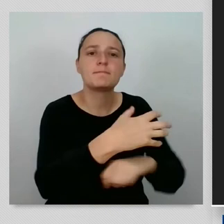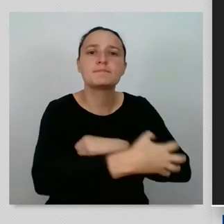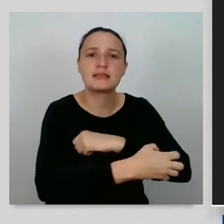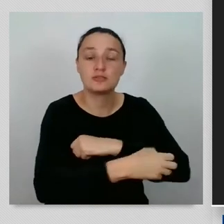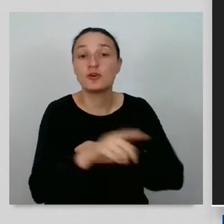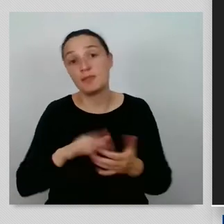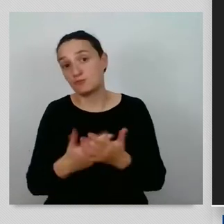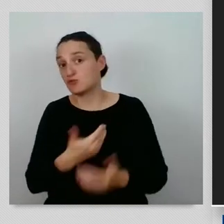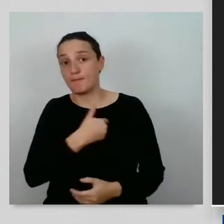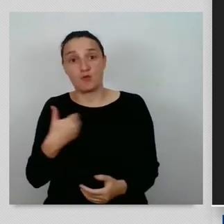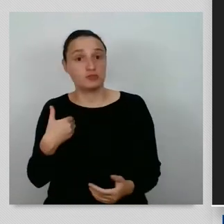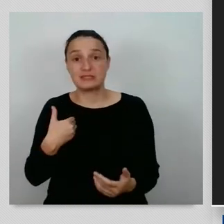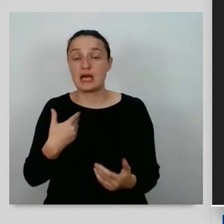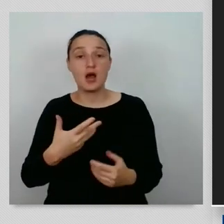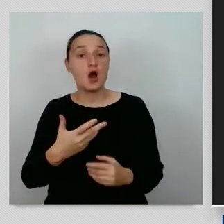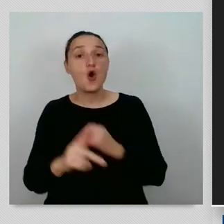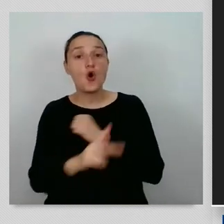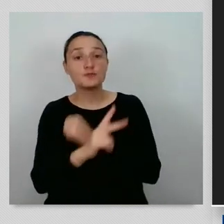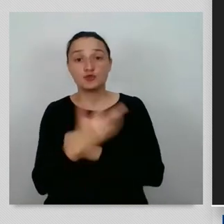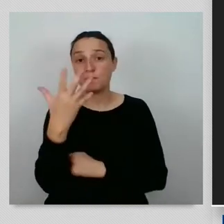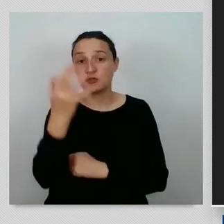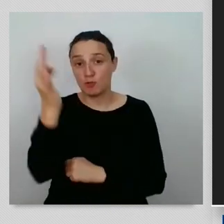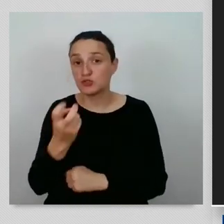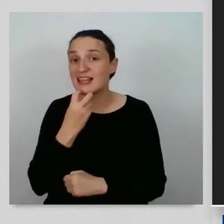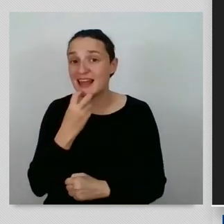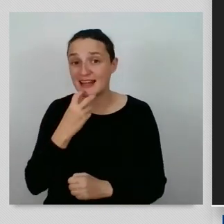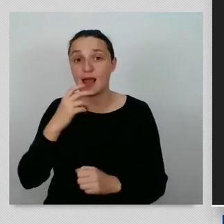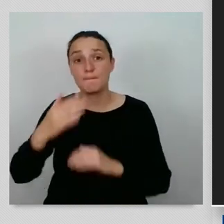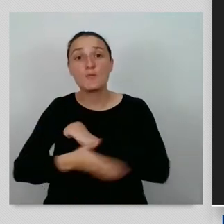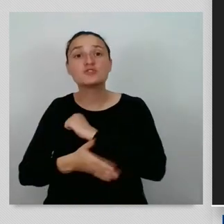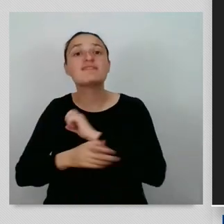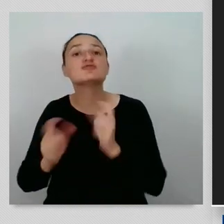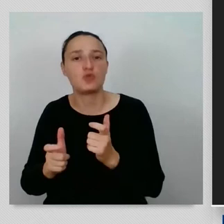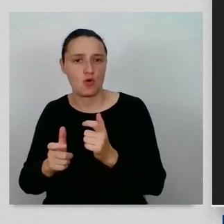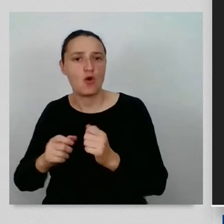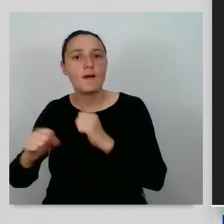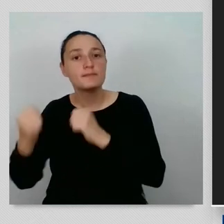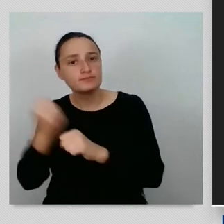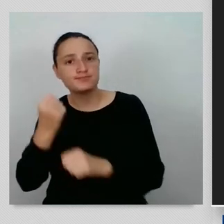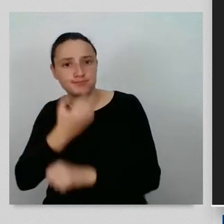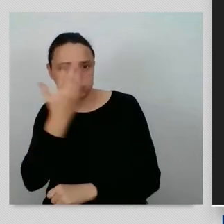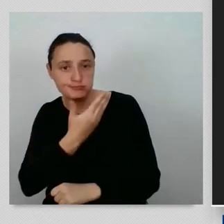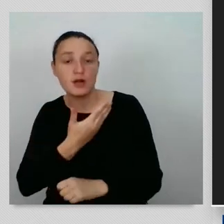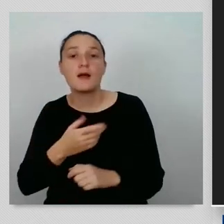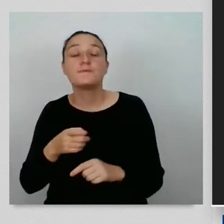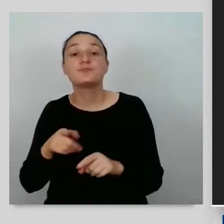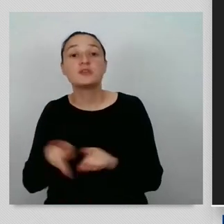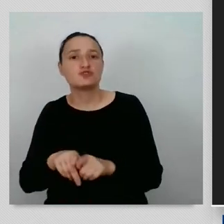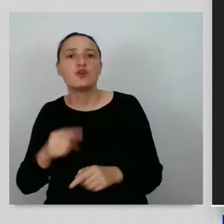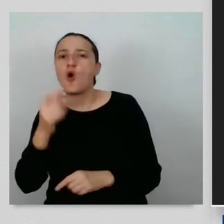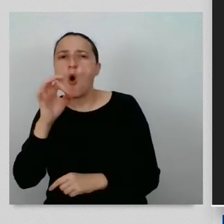85% systemu energetycznego opartego na węglu, duże bloki energetyczne, mało OZE, brak